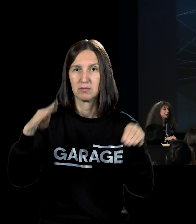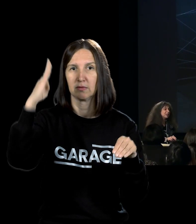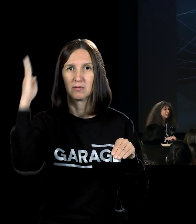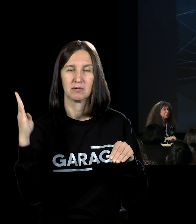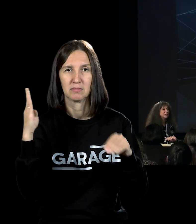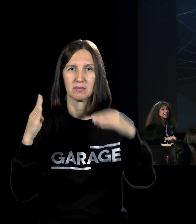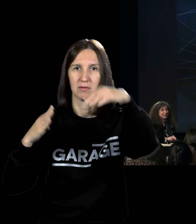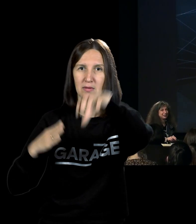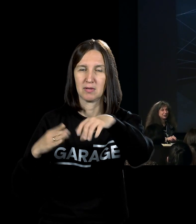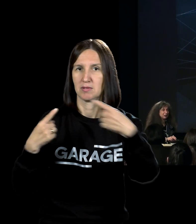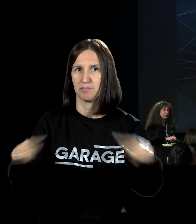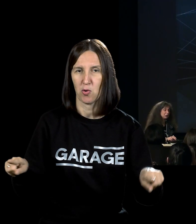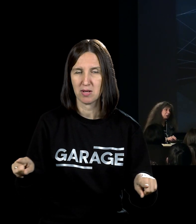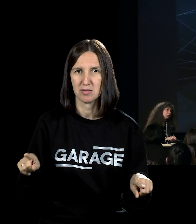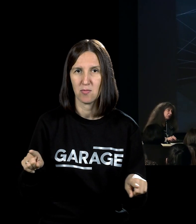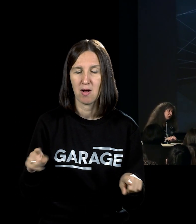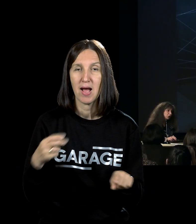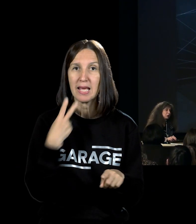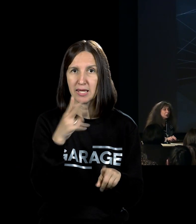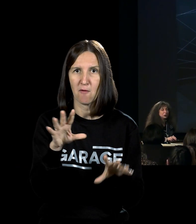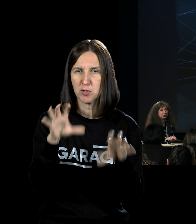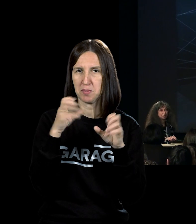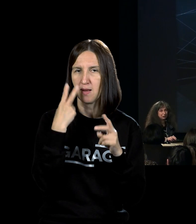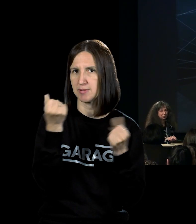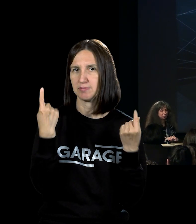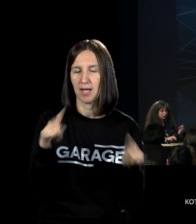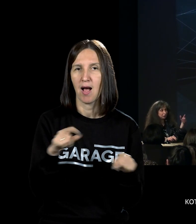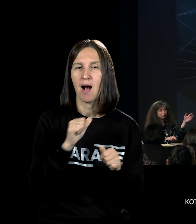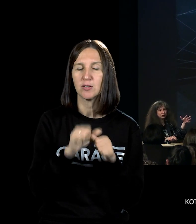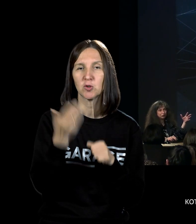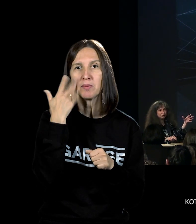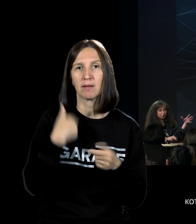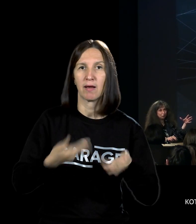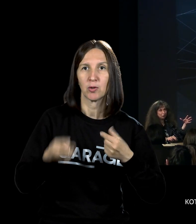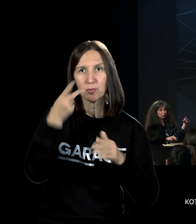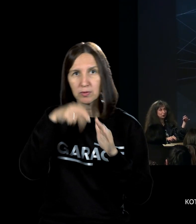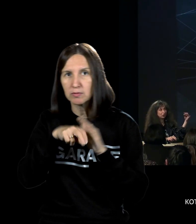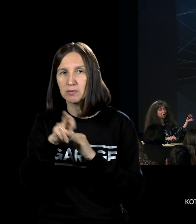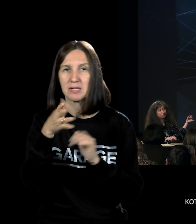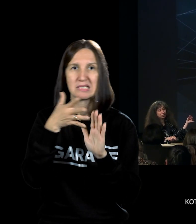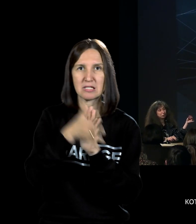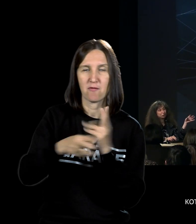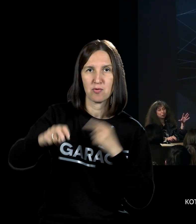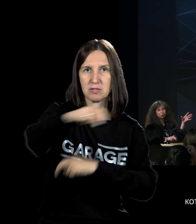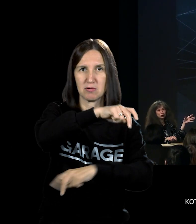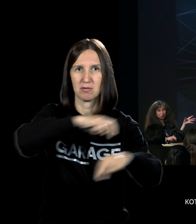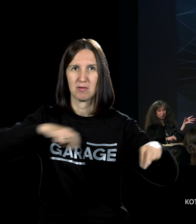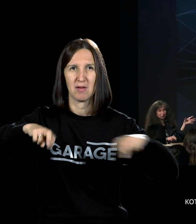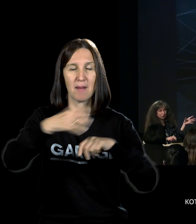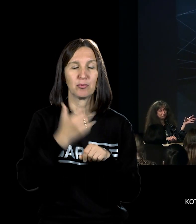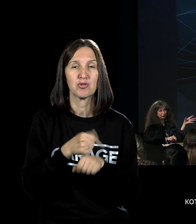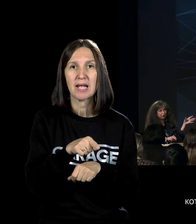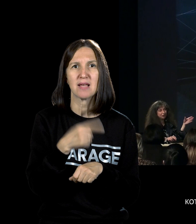того, восприятие меняется, когда ты ходишь сквозь эту инсталляцию. Это 3 абсолютно идентичных формы, которые расставлены в 3